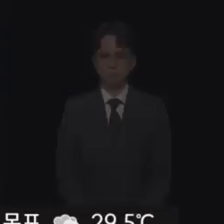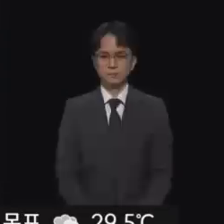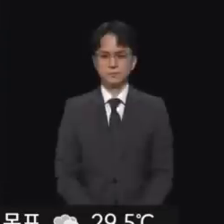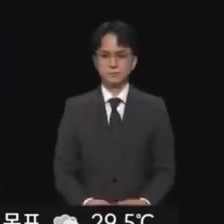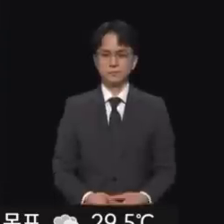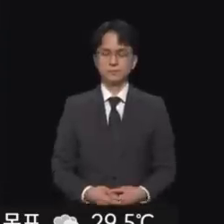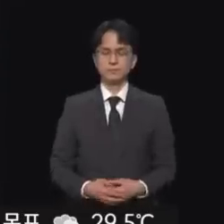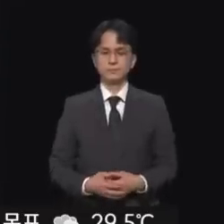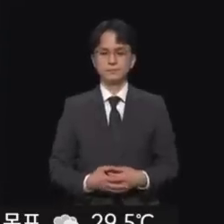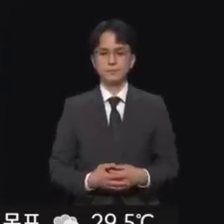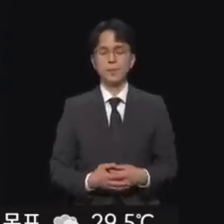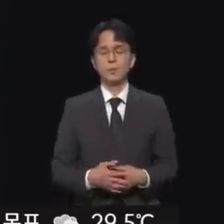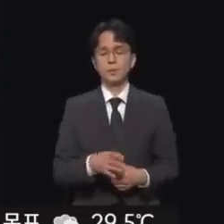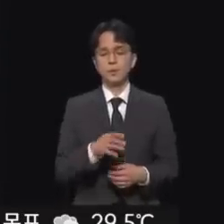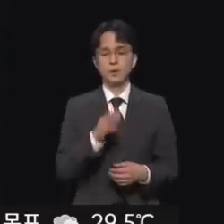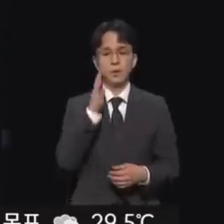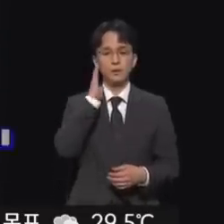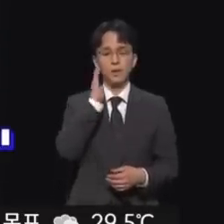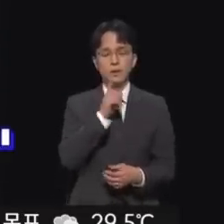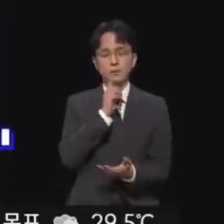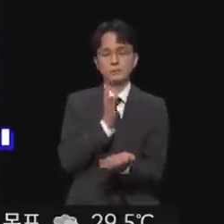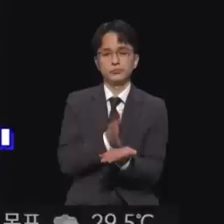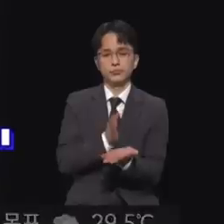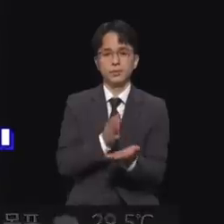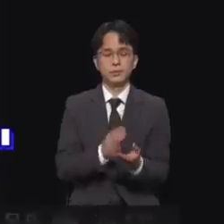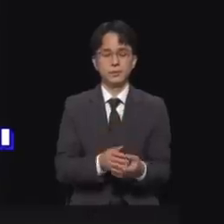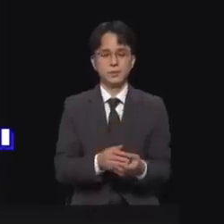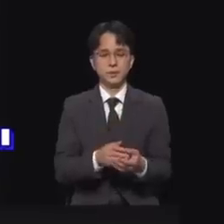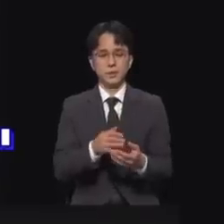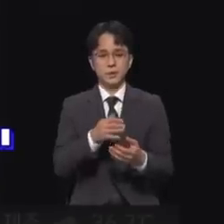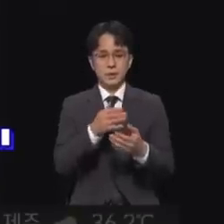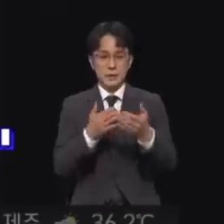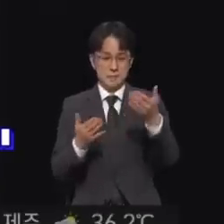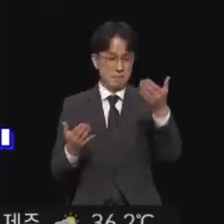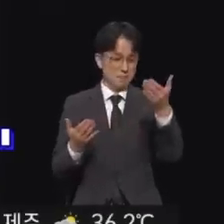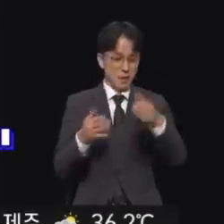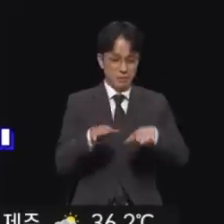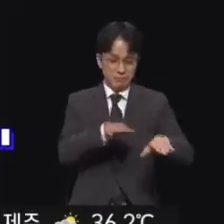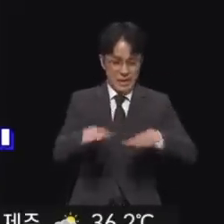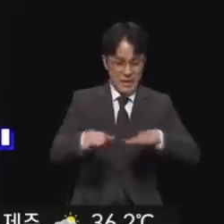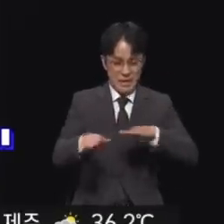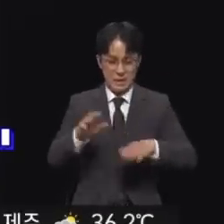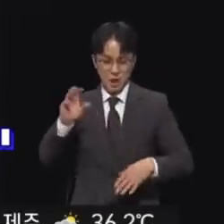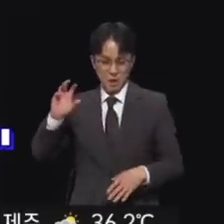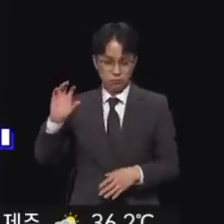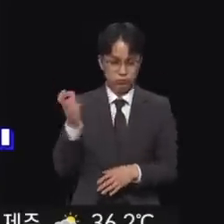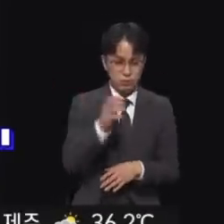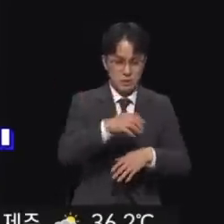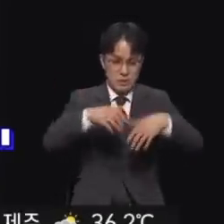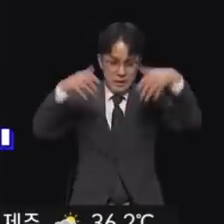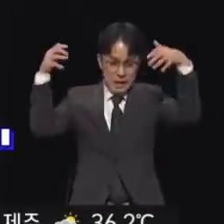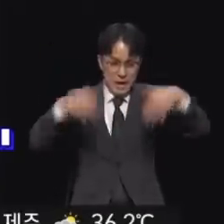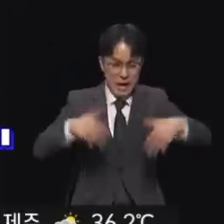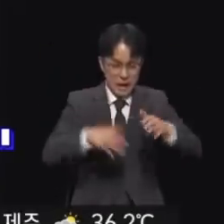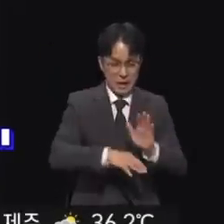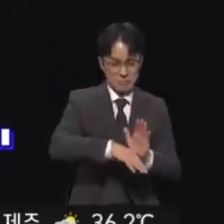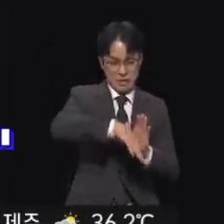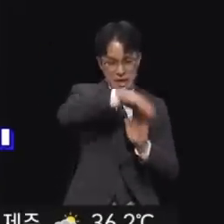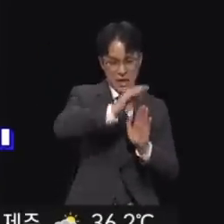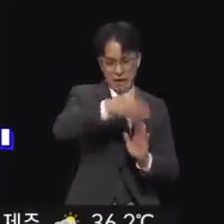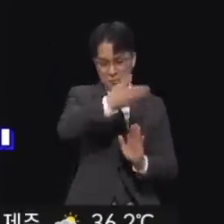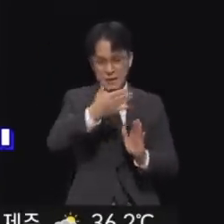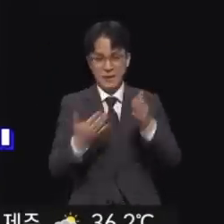예 중요한 말인데요 재난의 대해서는 늘 최악을 염제 되어야 된다 기자들도 사실 그런 생각으로 재난의 많이 임하길